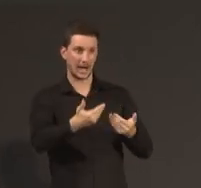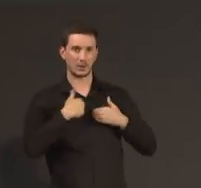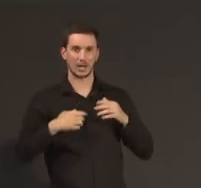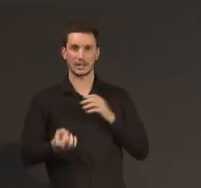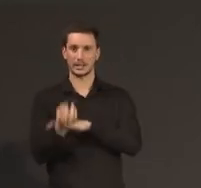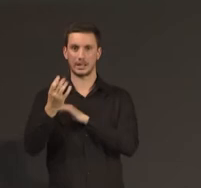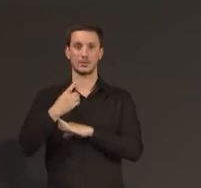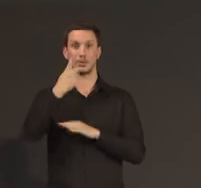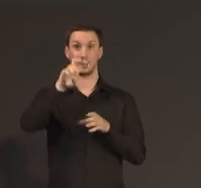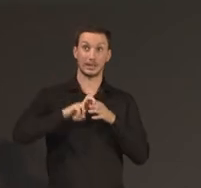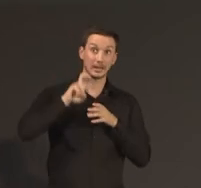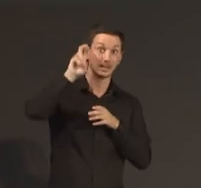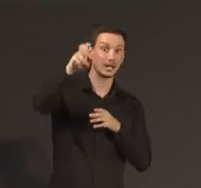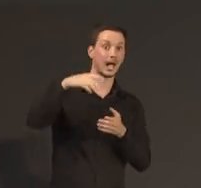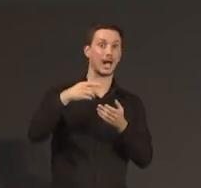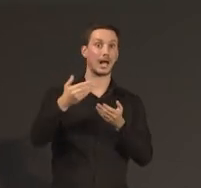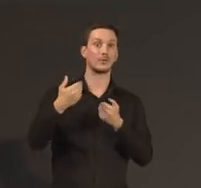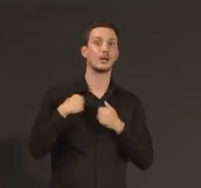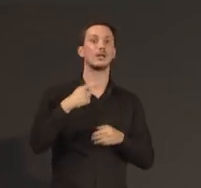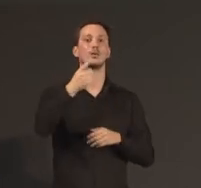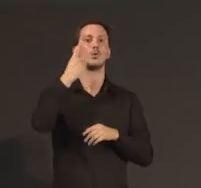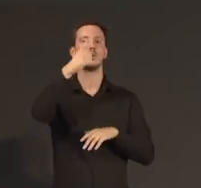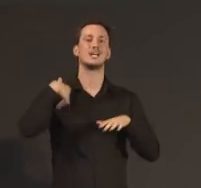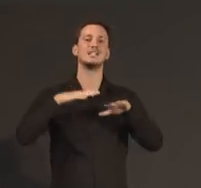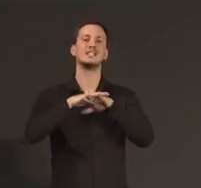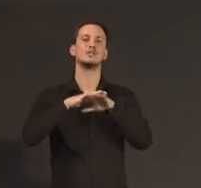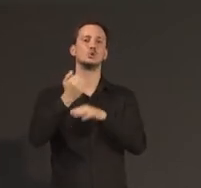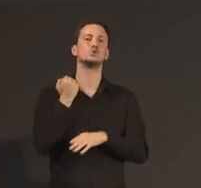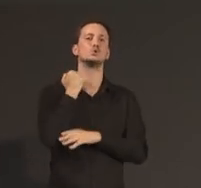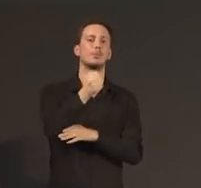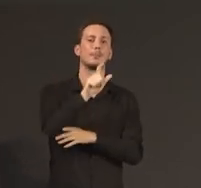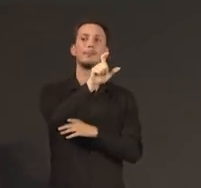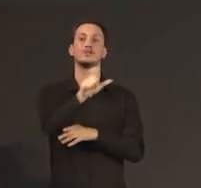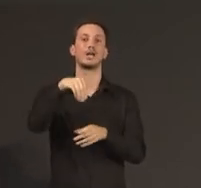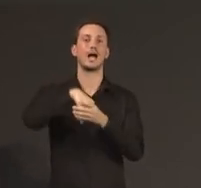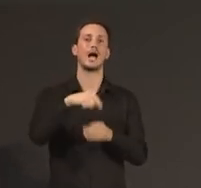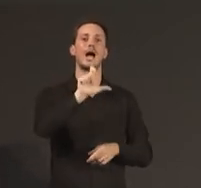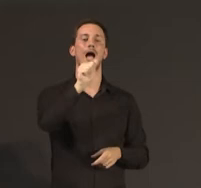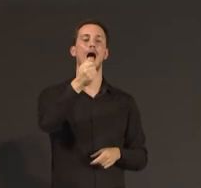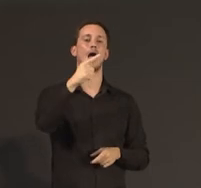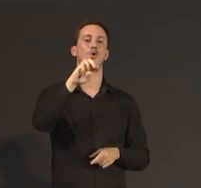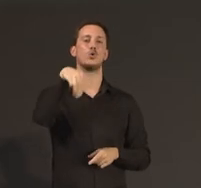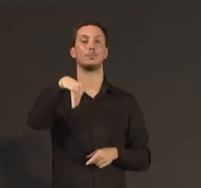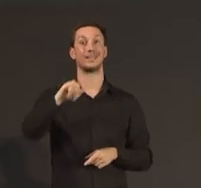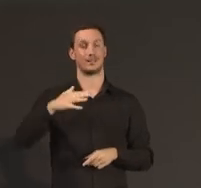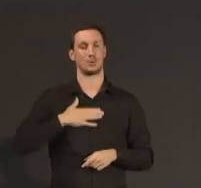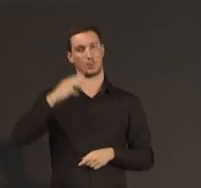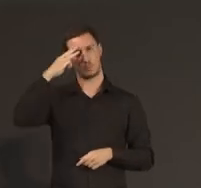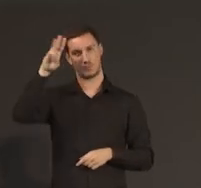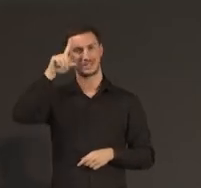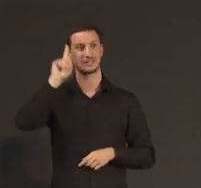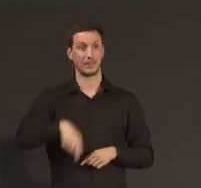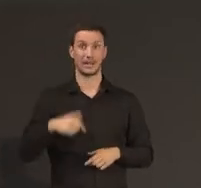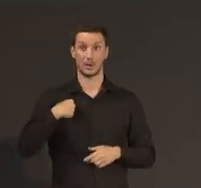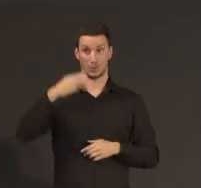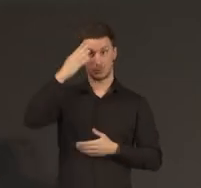alguna persona aterri en una d'aquestes ciutats tindrà una xarxa de suport de persones alumni UPF. Però també podeu col·laborar amb l'UPF,